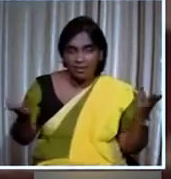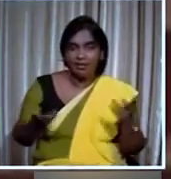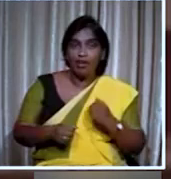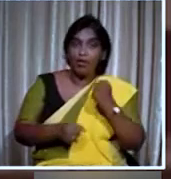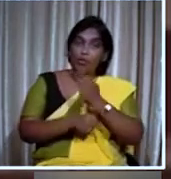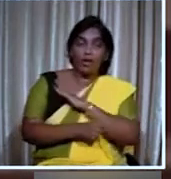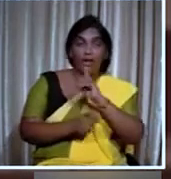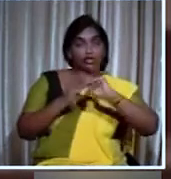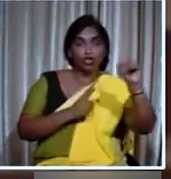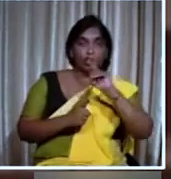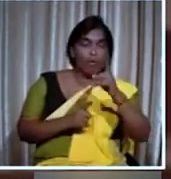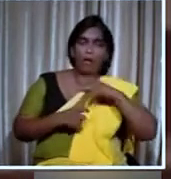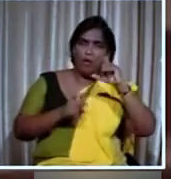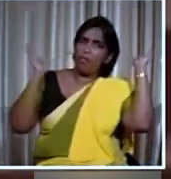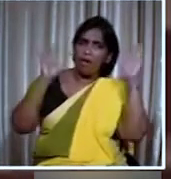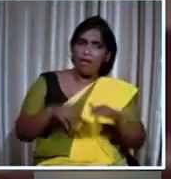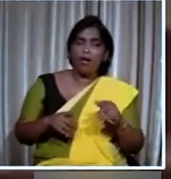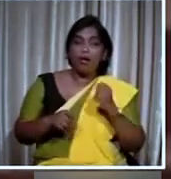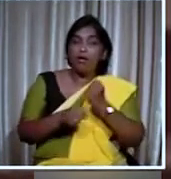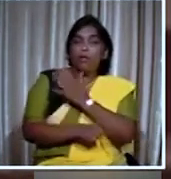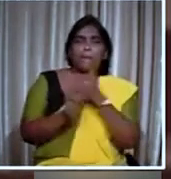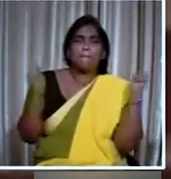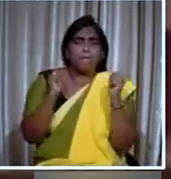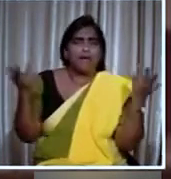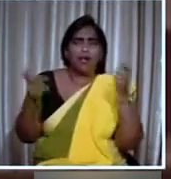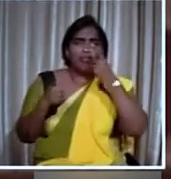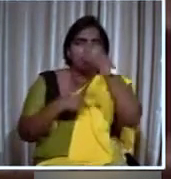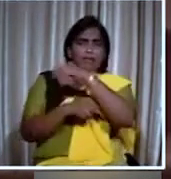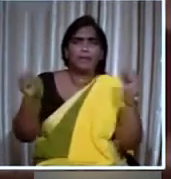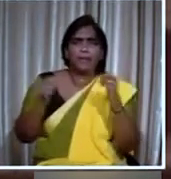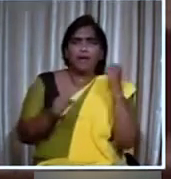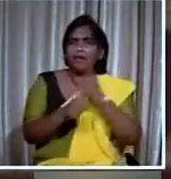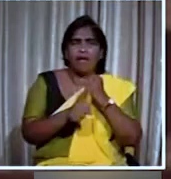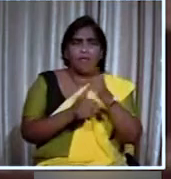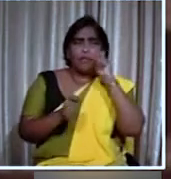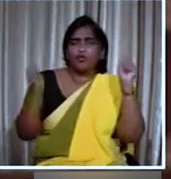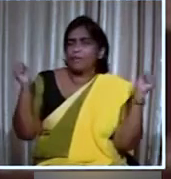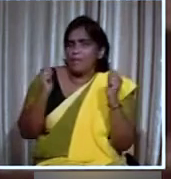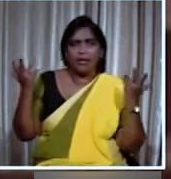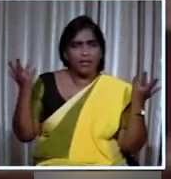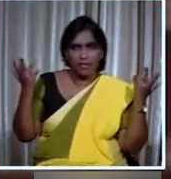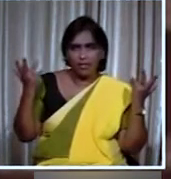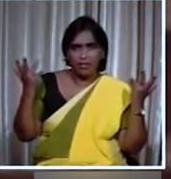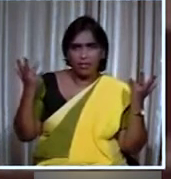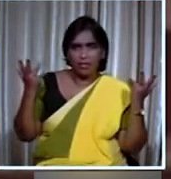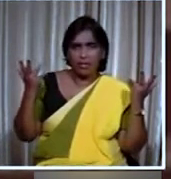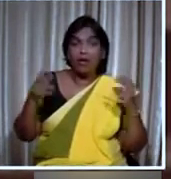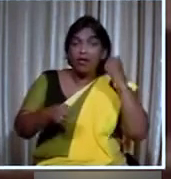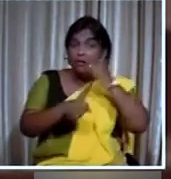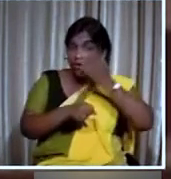ගෝටාය පා කවුරුත් බය නැහැ දැන් ගෝටර දින බය නැහැ මේ ආණ්ඩුවට බය නැහැ මේ